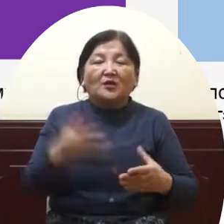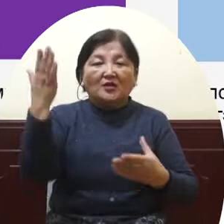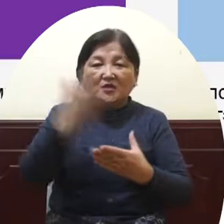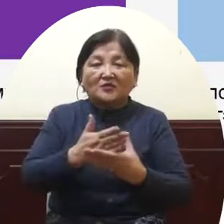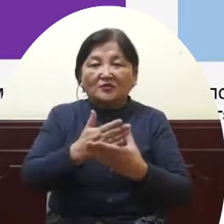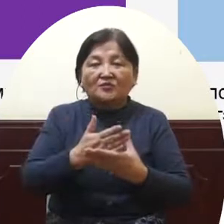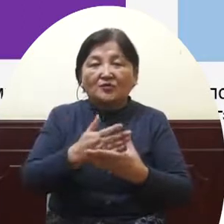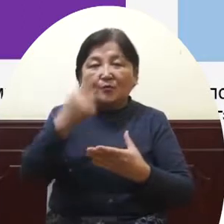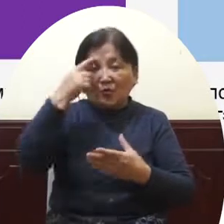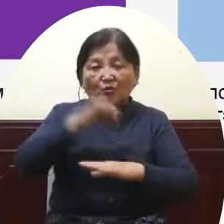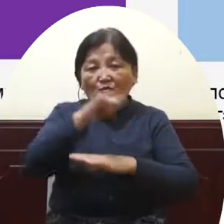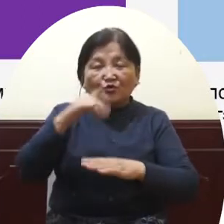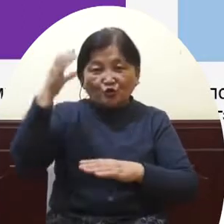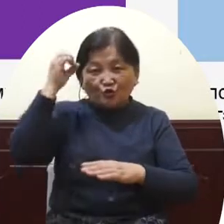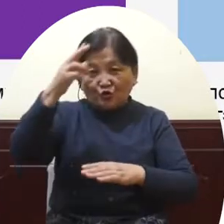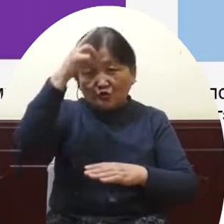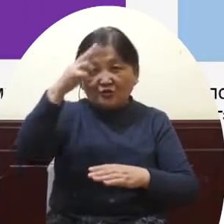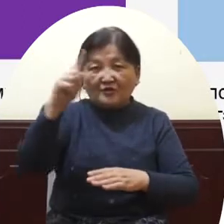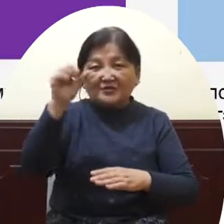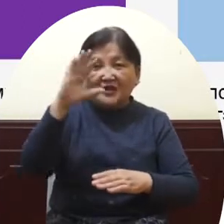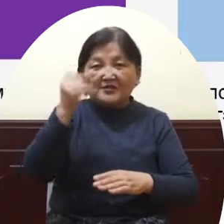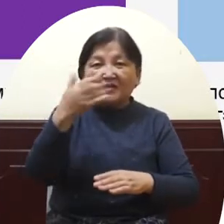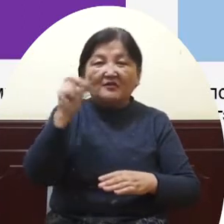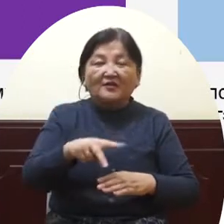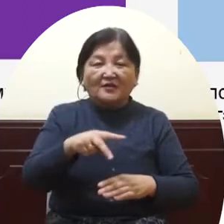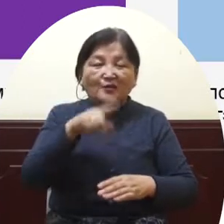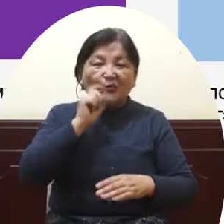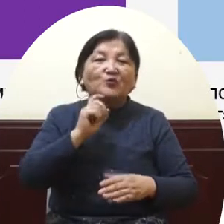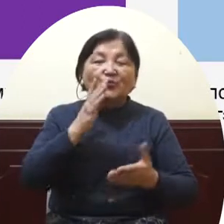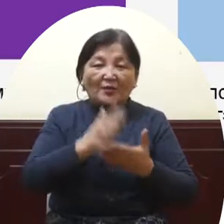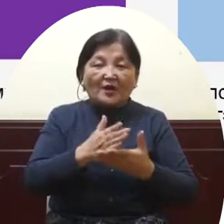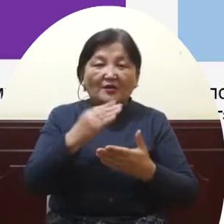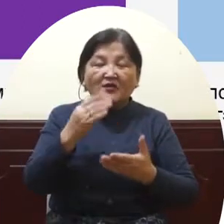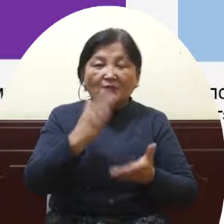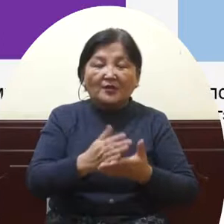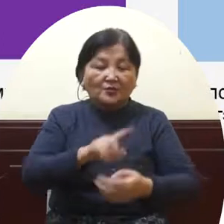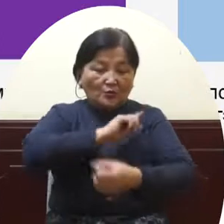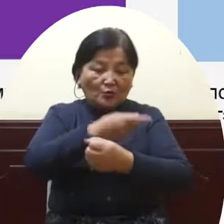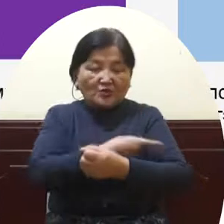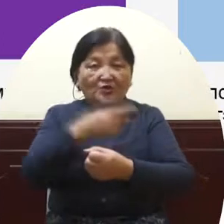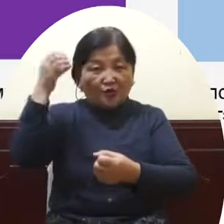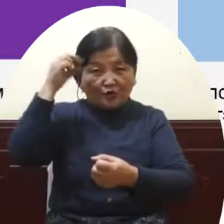засаглалыг хүсэж байна гэж хэлж байна. За намуудын хэрэг байхгүй хүчтэй ерөнхийлөгчтэй болооч гэж байна.